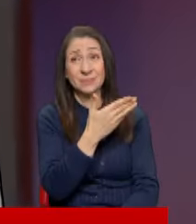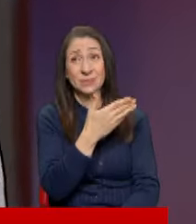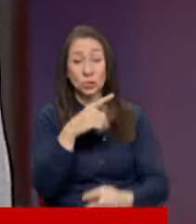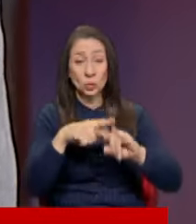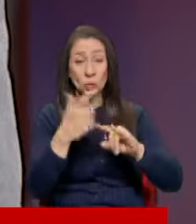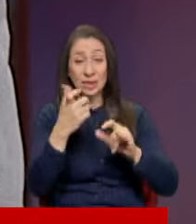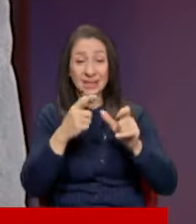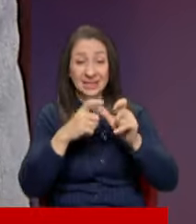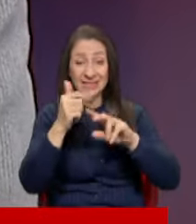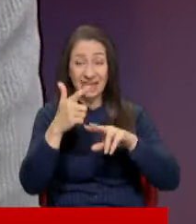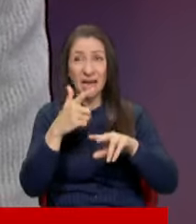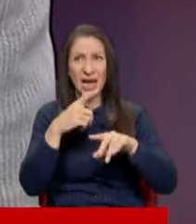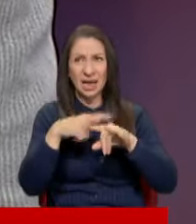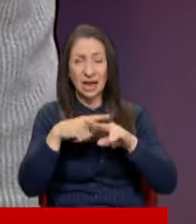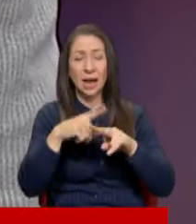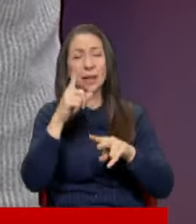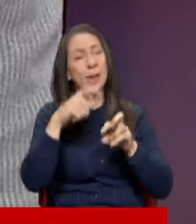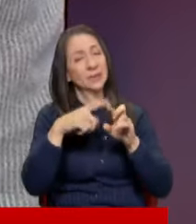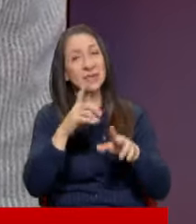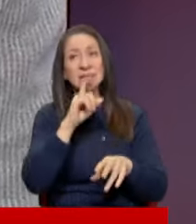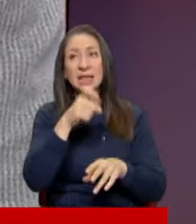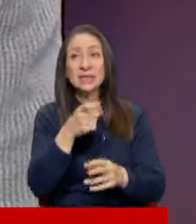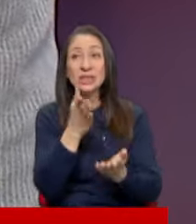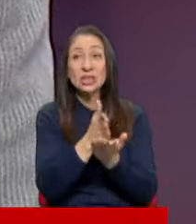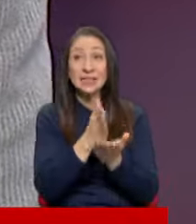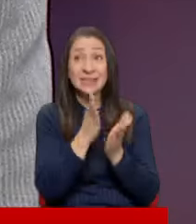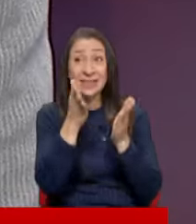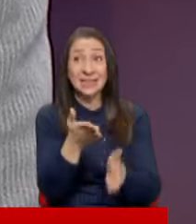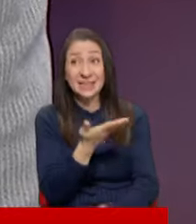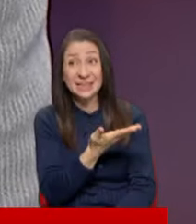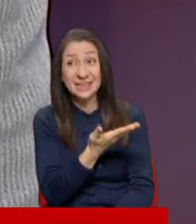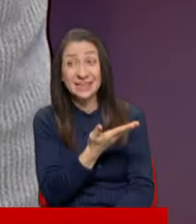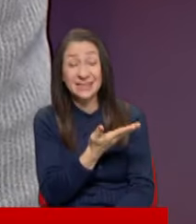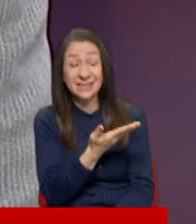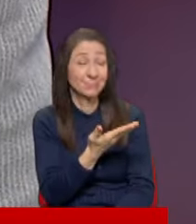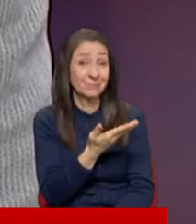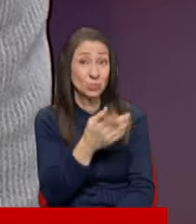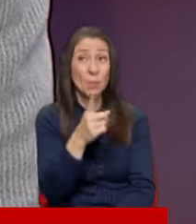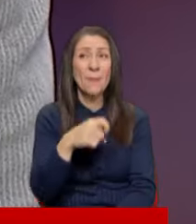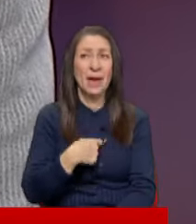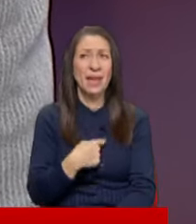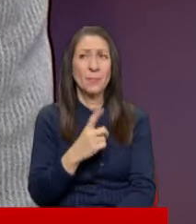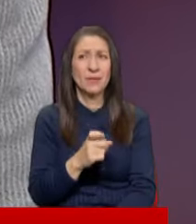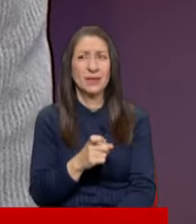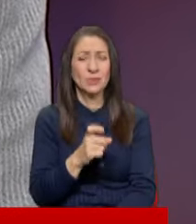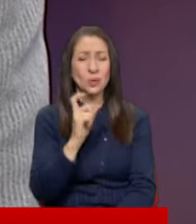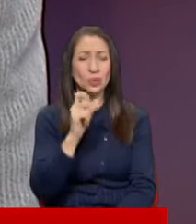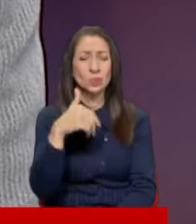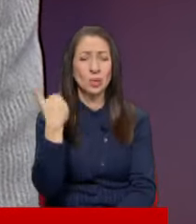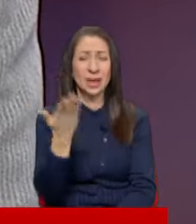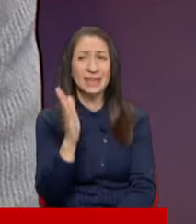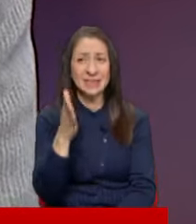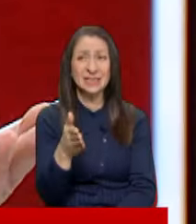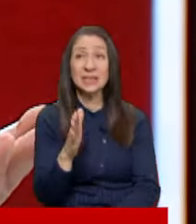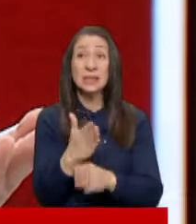hulis Akar'ın öyle zannediyorum Allah rahmet eylesin dayısının cenazesinde siniz yani Bu bir mazeret mi 9 gün sonra g o